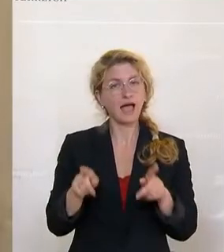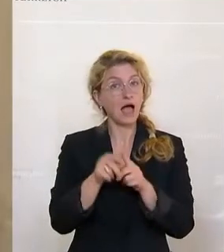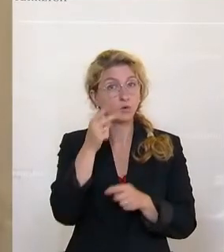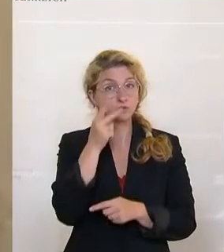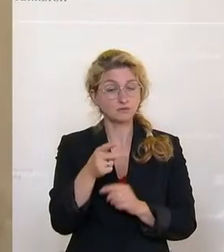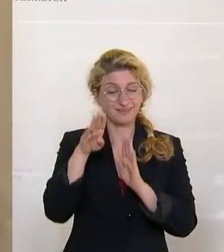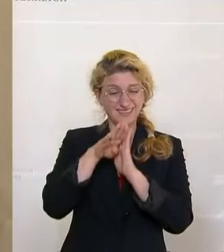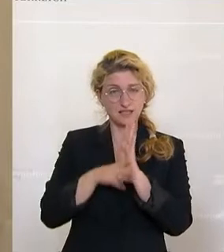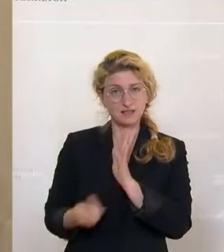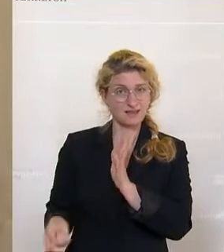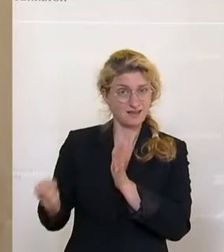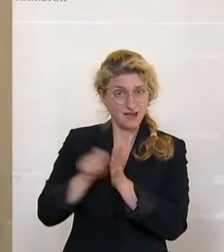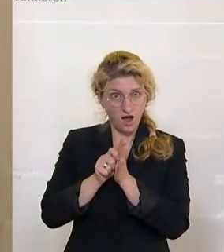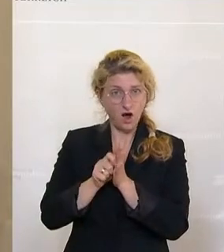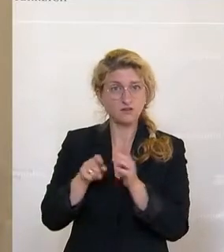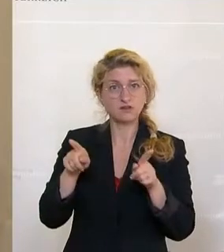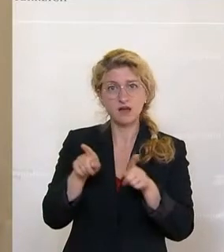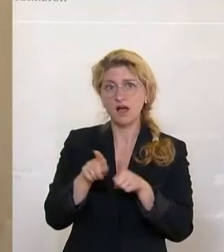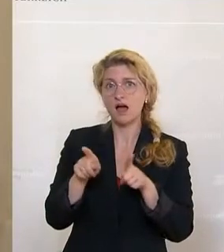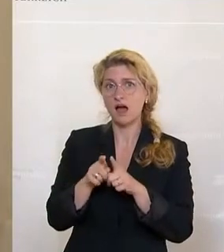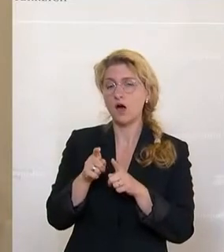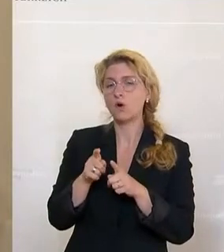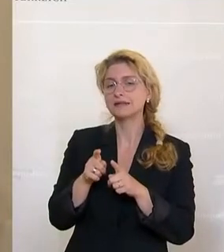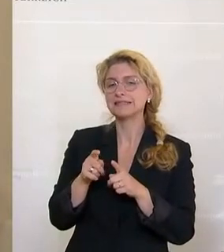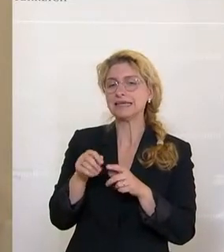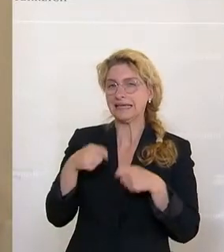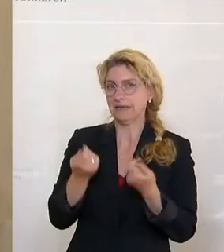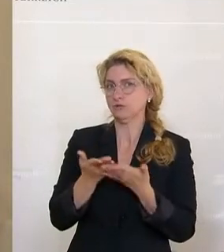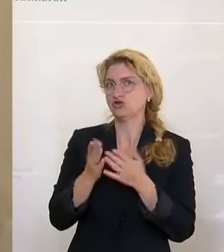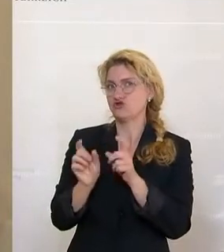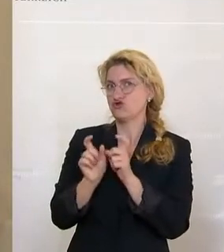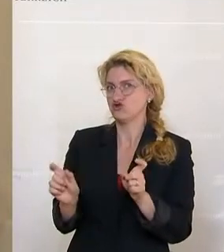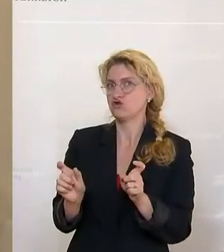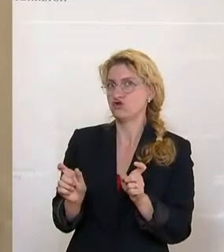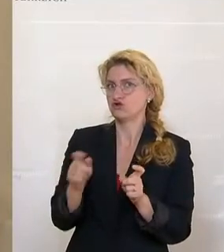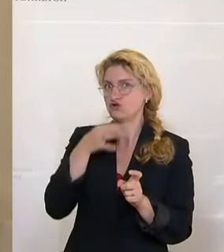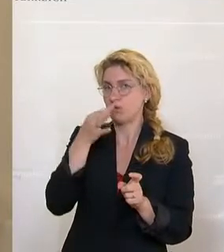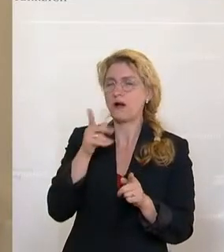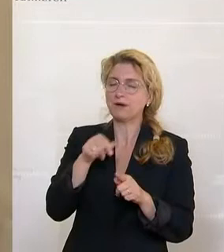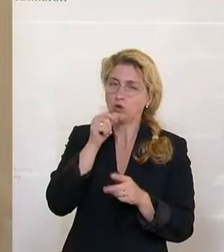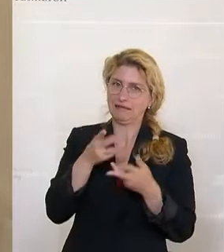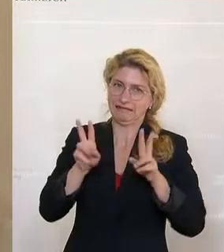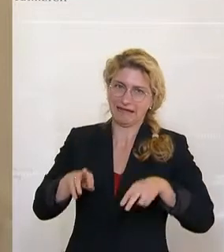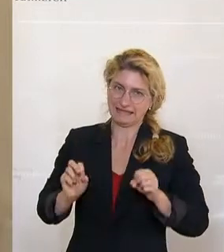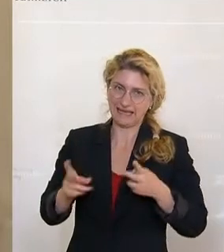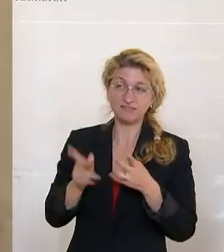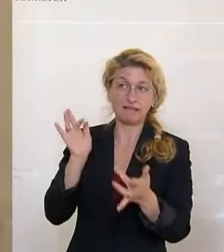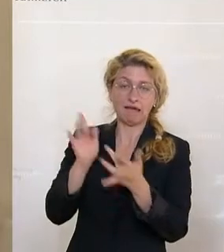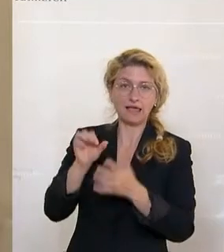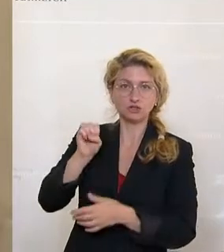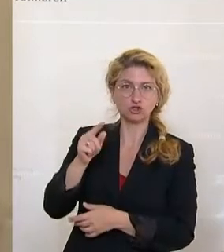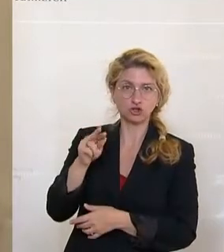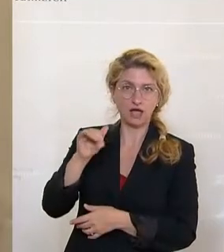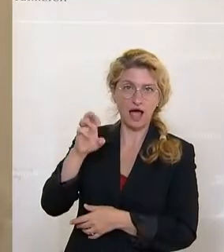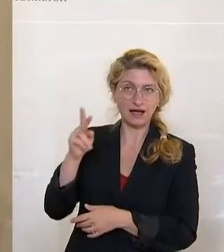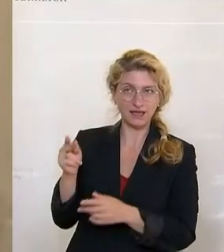Hier gibt es ja schon einen Schuldspruch, noch nicht rechtskräftig gegen HC Strache. Offen ist aber, wie steht es mit hier die Richtung